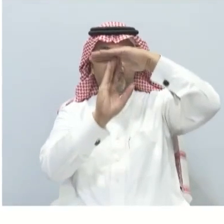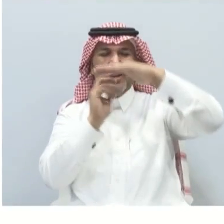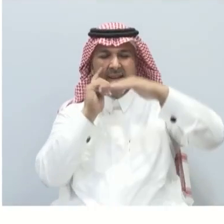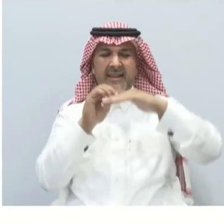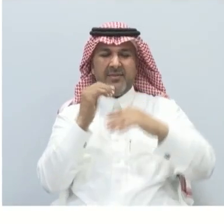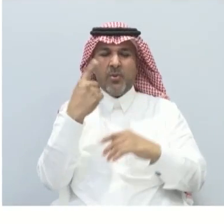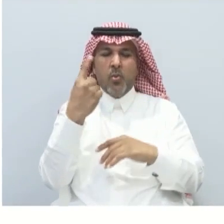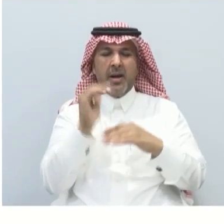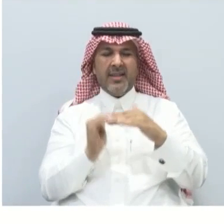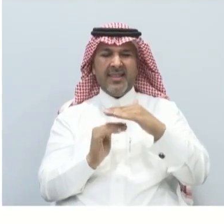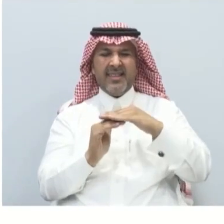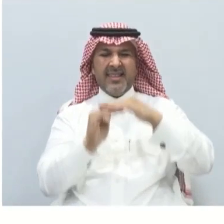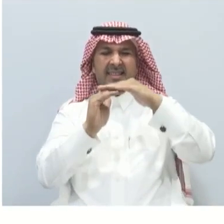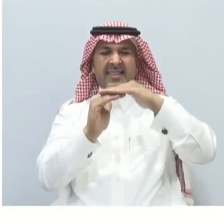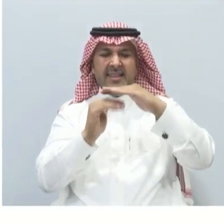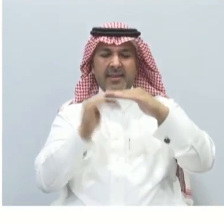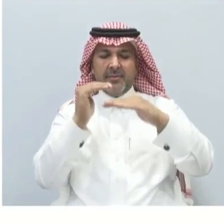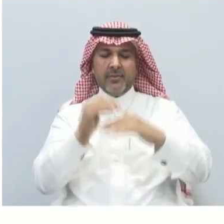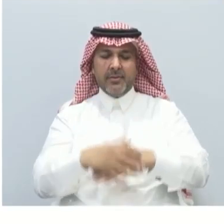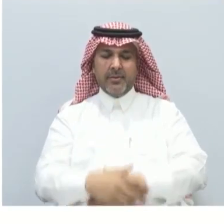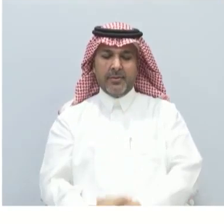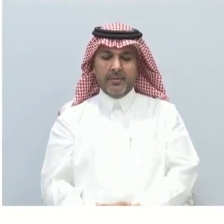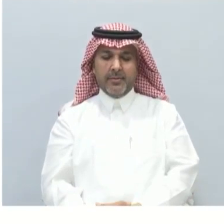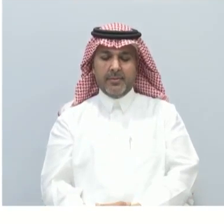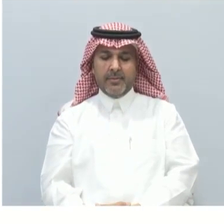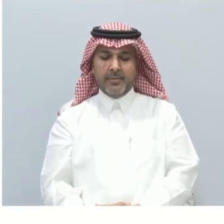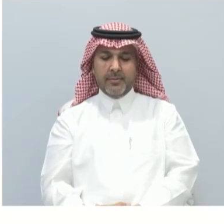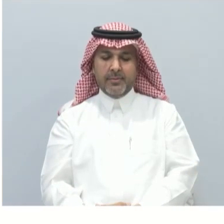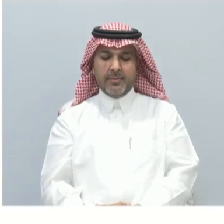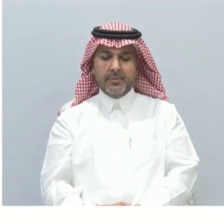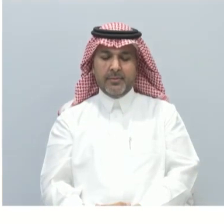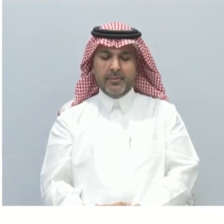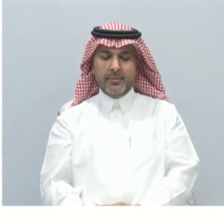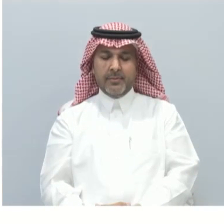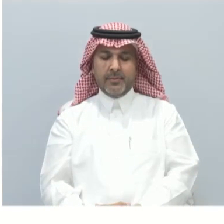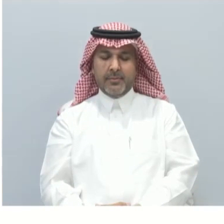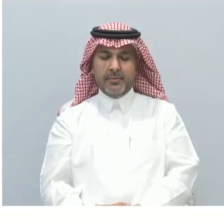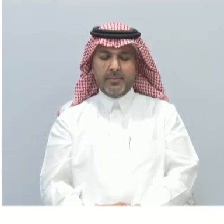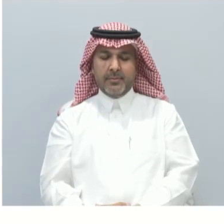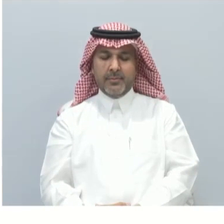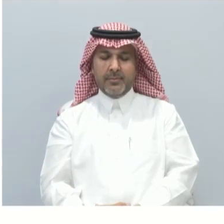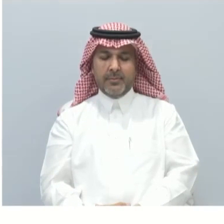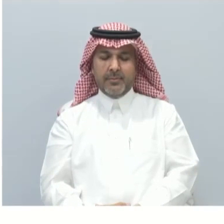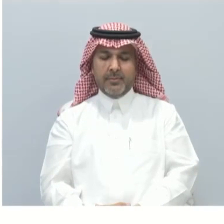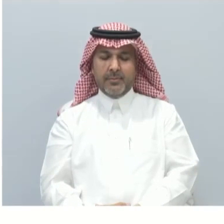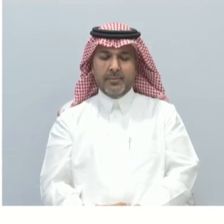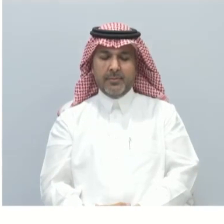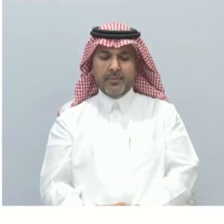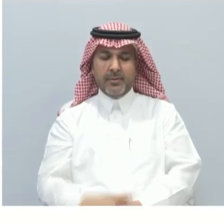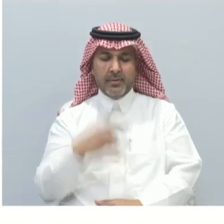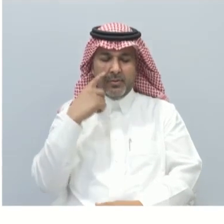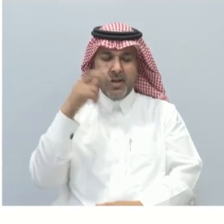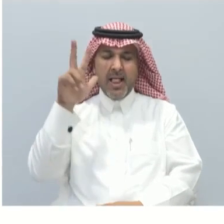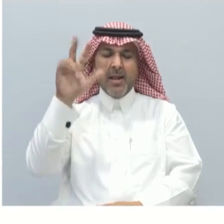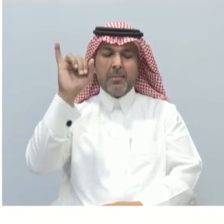بمقدار واحد طبعا انسحب نحو الاعلى بياثر على المدى وهو العمليه الوحيده اللي تاثر فبالتالي لو جيت